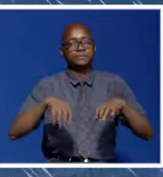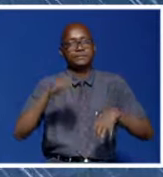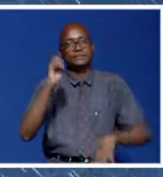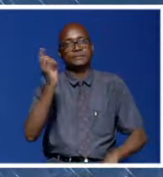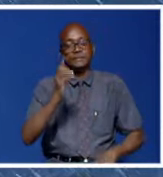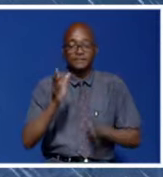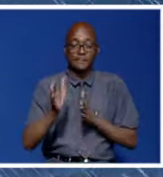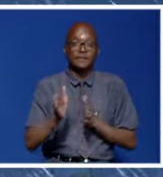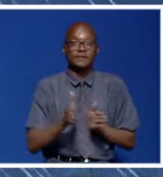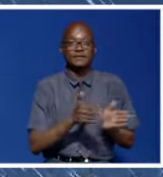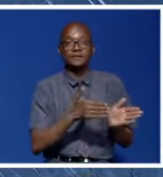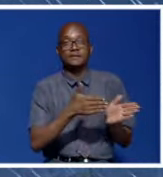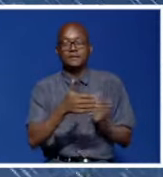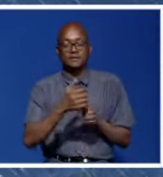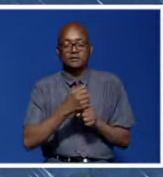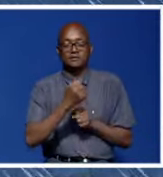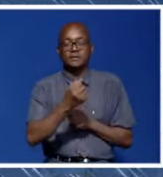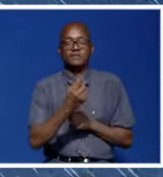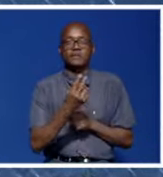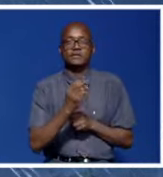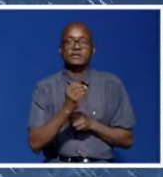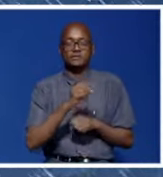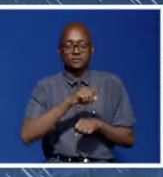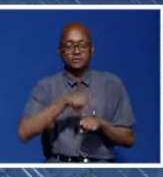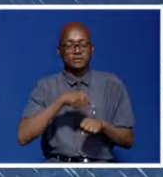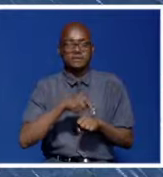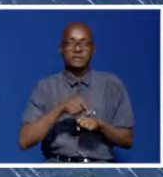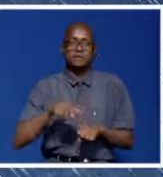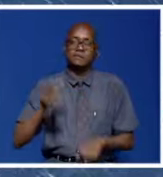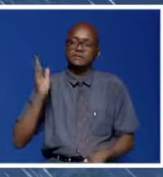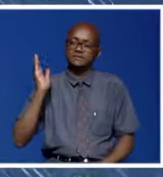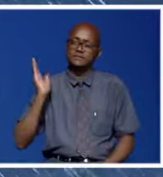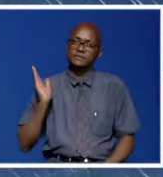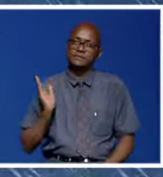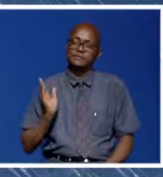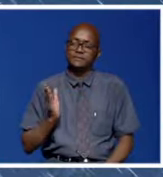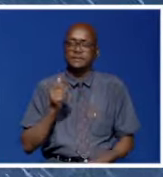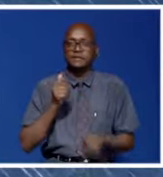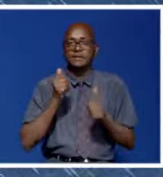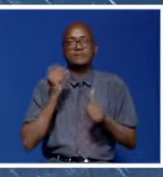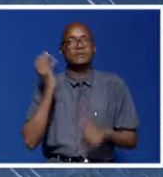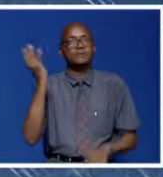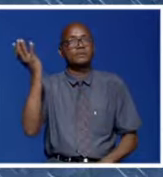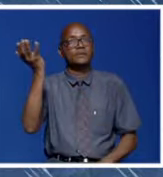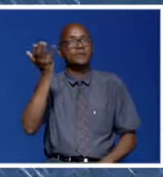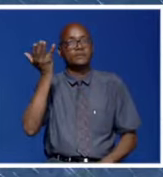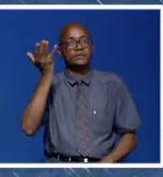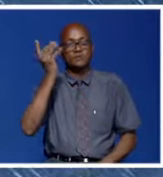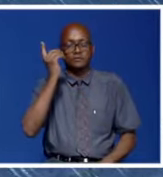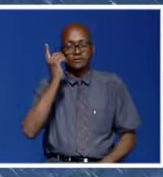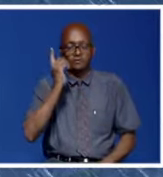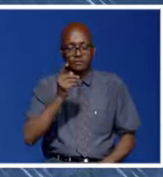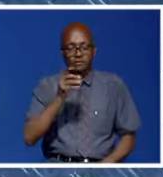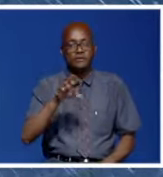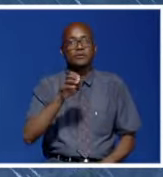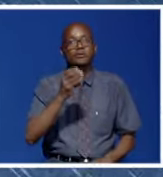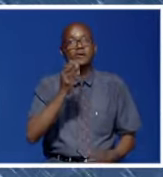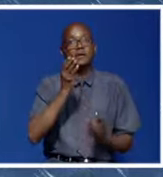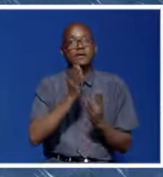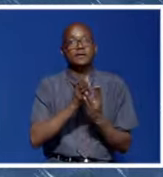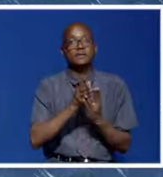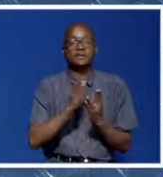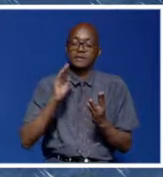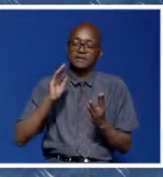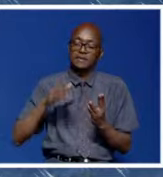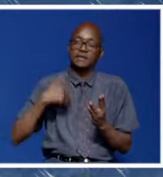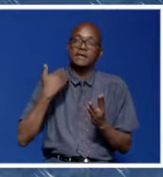kuvuma kwa kasi ya kilomita 20 kwa saa. Maeneo mengine yote yanatarajiwa kuwa na hali ya mawingu pamoja na mvua ikiwemo katika mikoa ya katikati. Lakini kesho vile vile tunatarajia